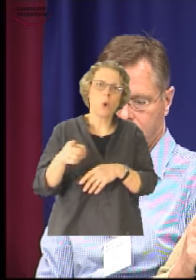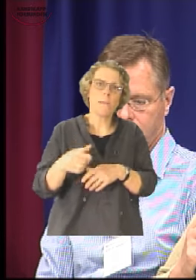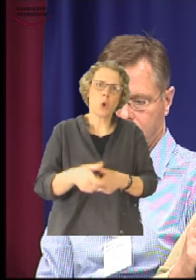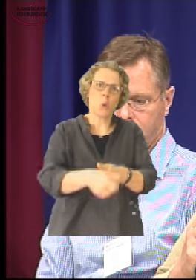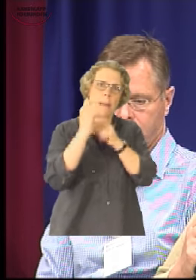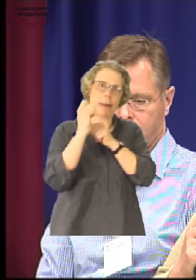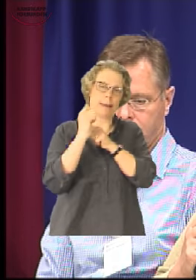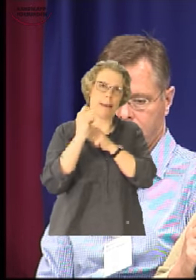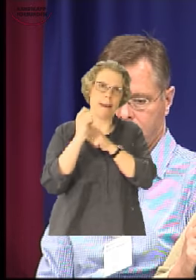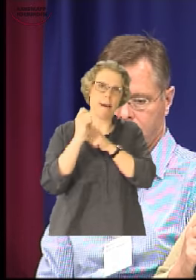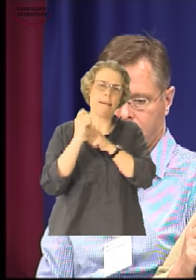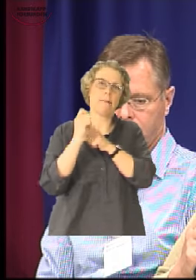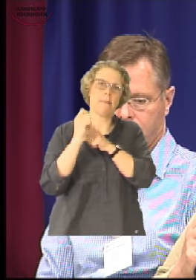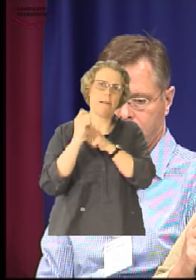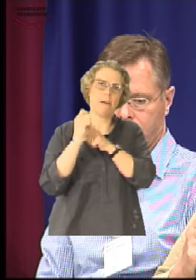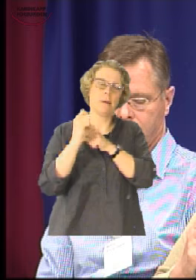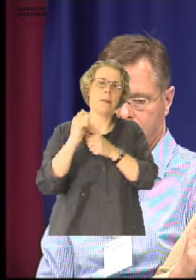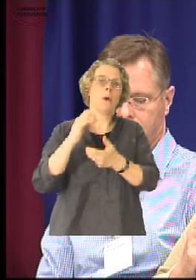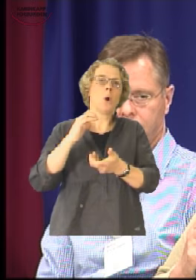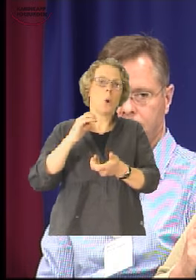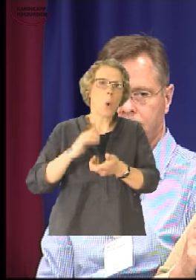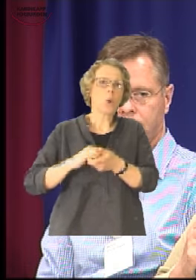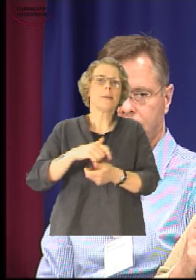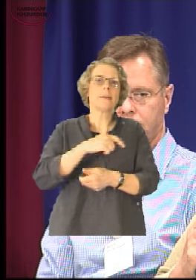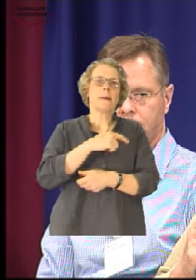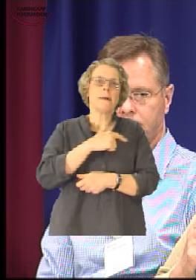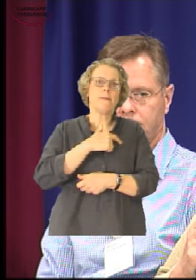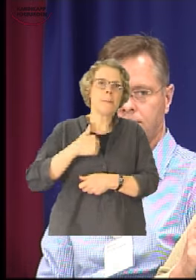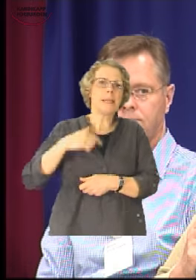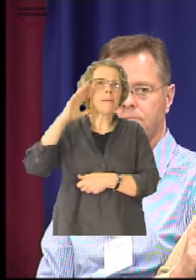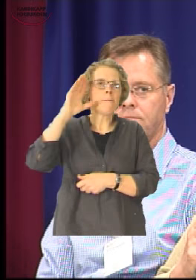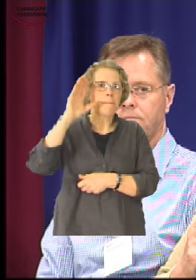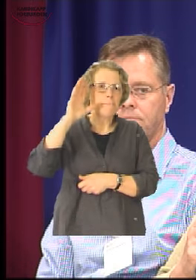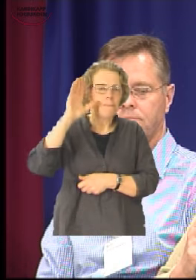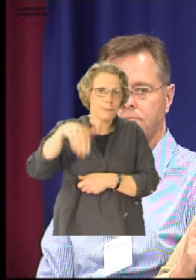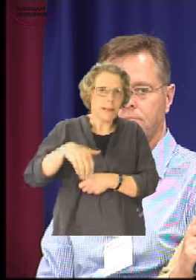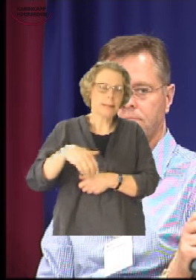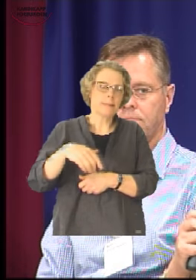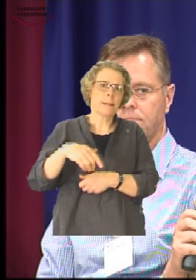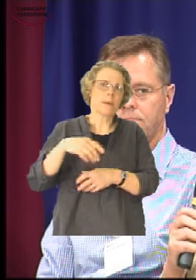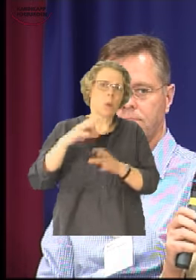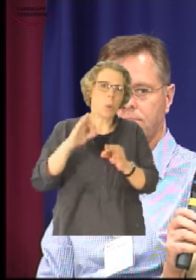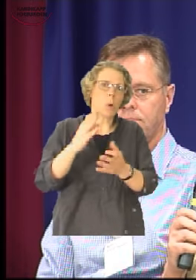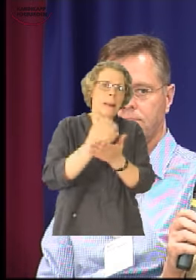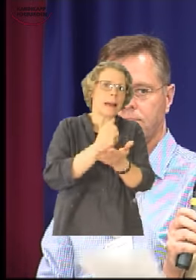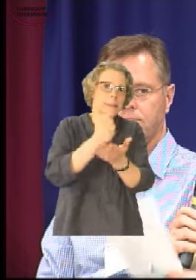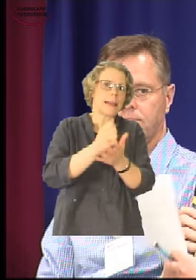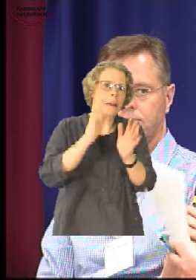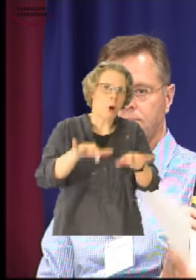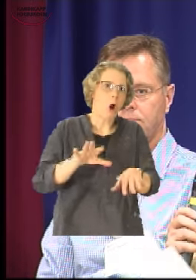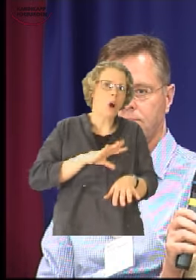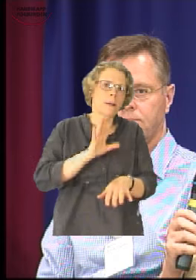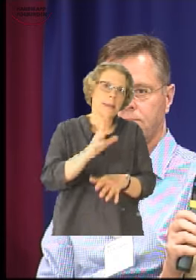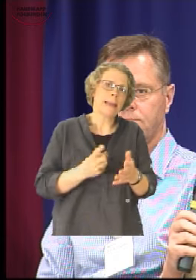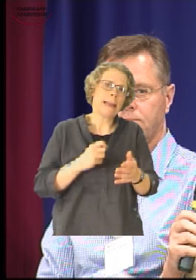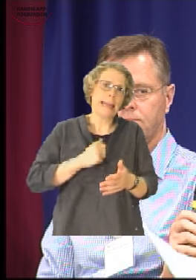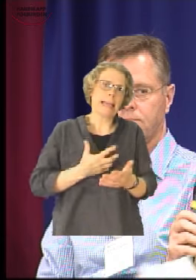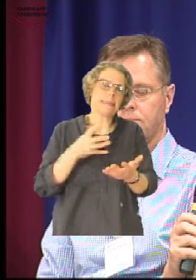upphandlingarna. Och man vet ju hur man har det i landstinget. Man har ju faktiskt haft uppföljningar i landstinget